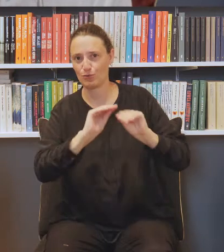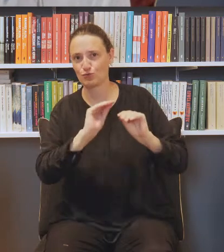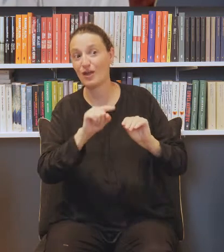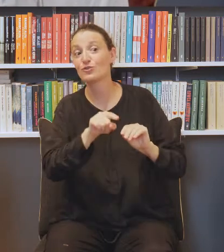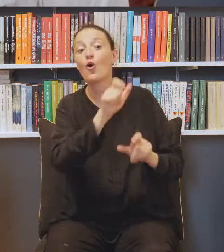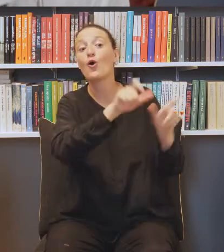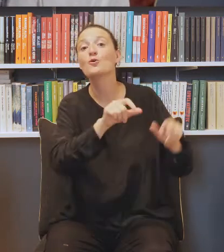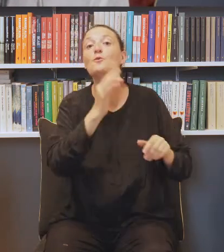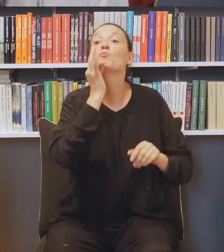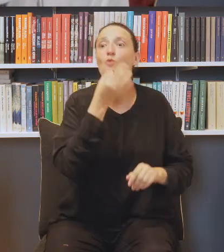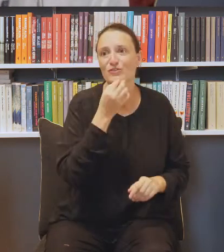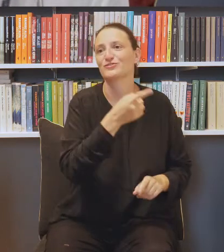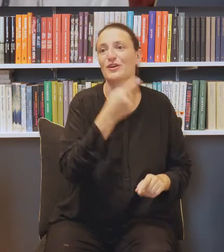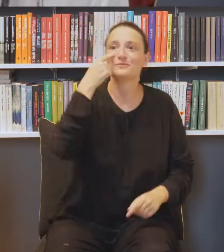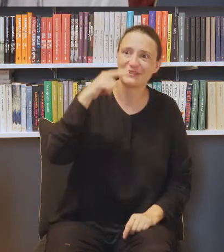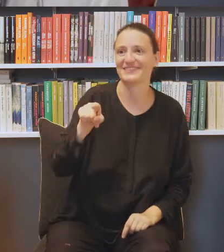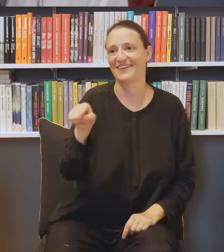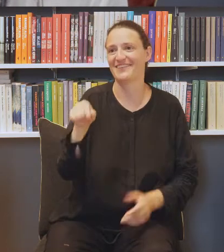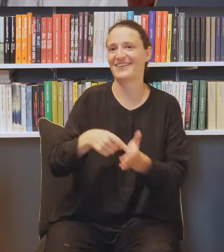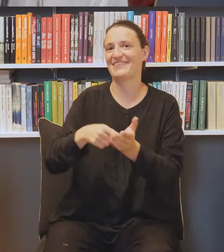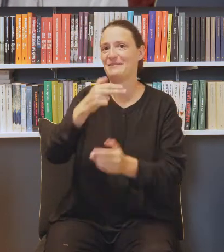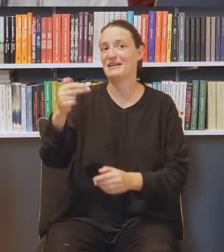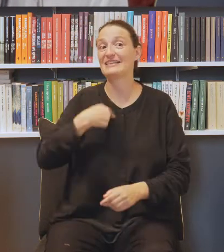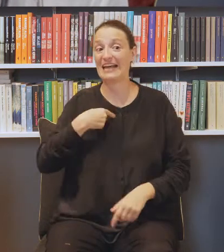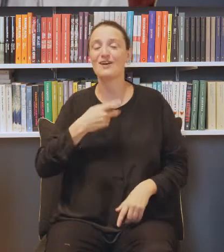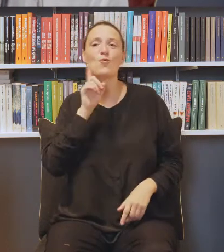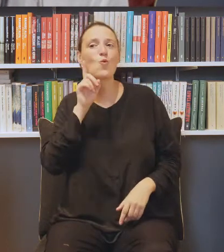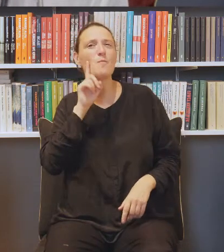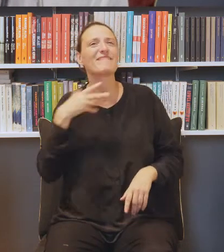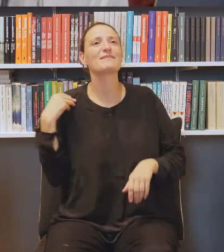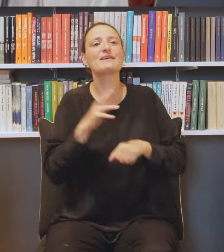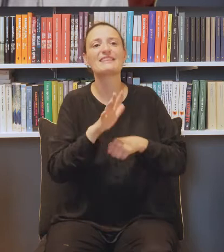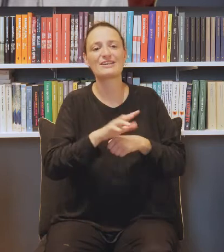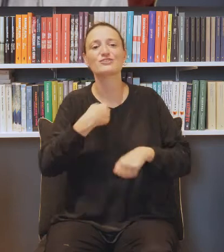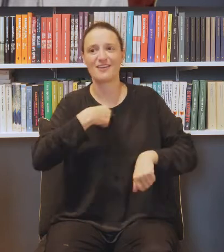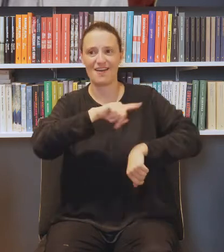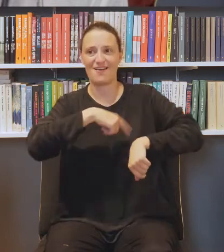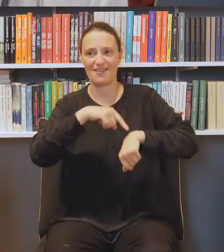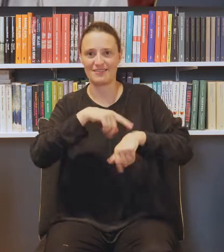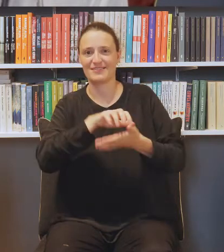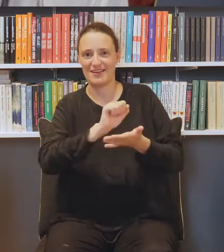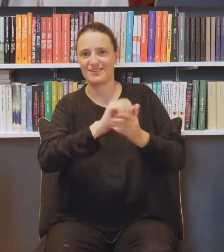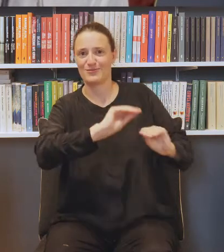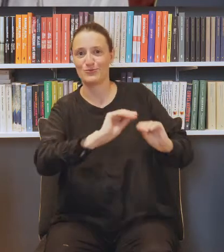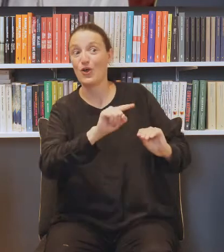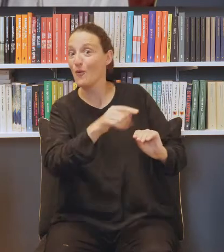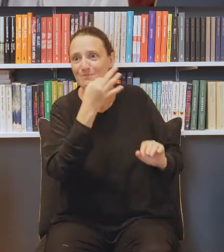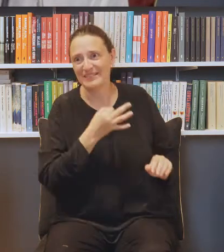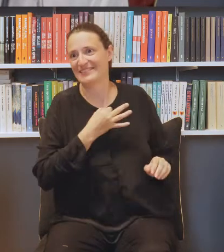czytelnicy zwracają uwagę, bo jeden chłopak, któremu udzielałem korepetycji, właśnie 15-latek, też mnie o tę sprawę